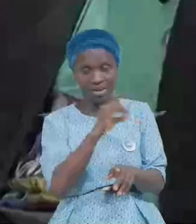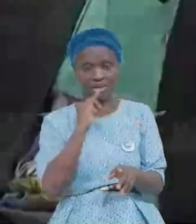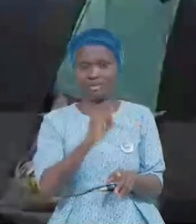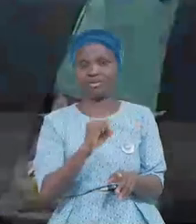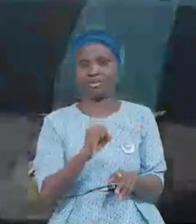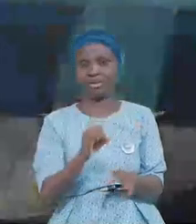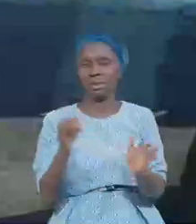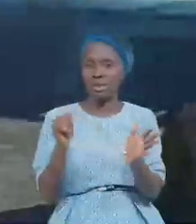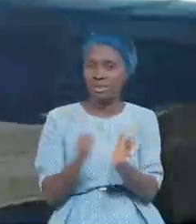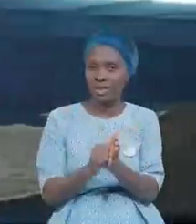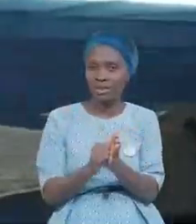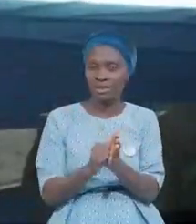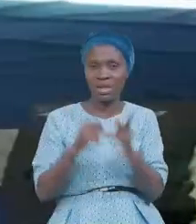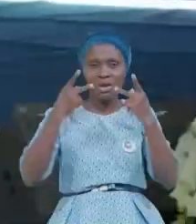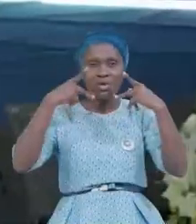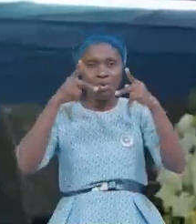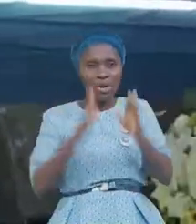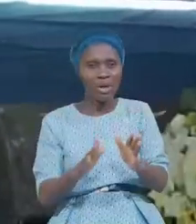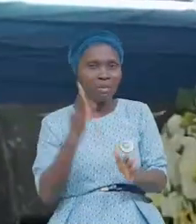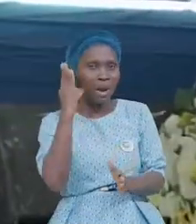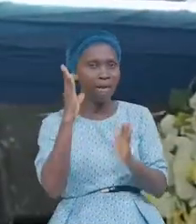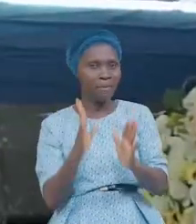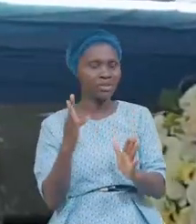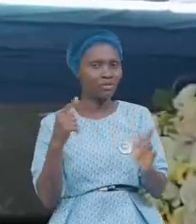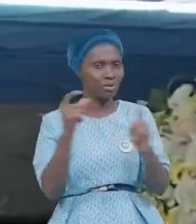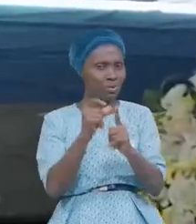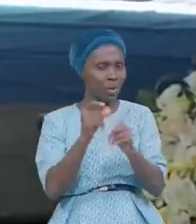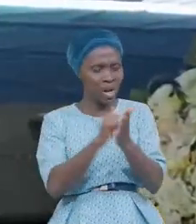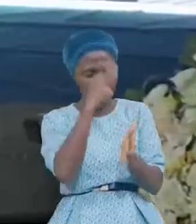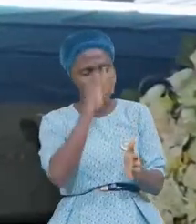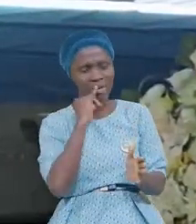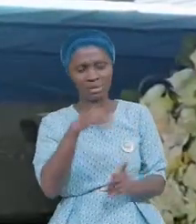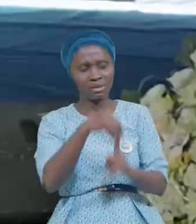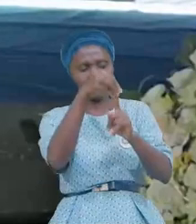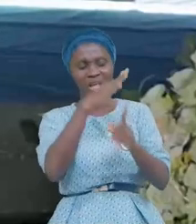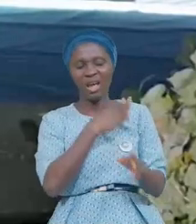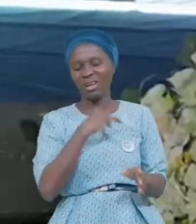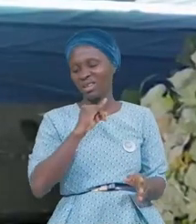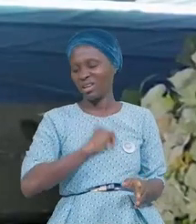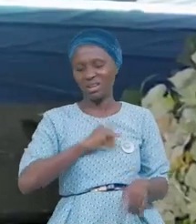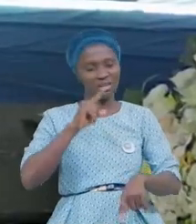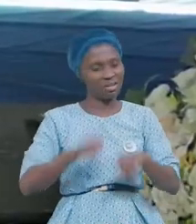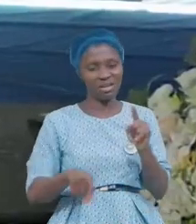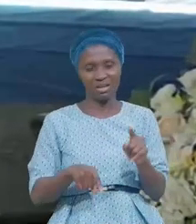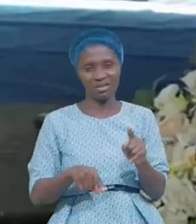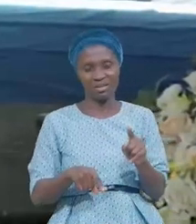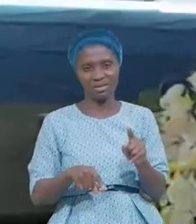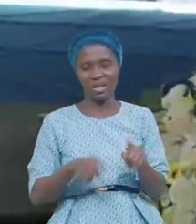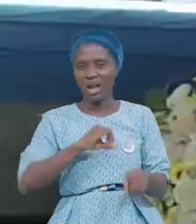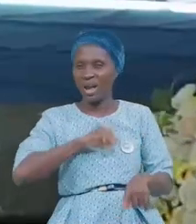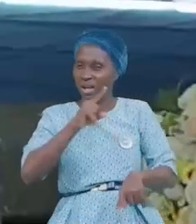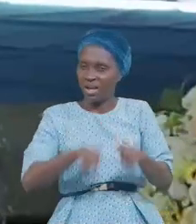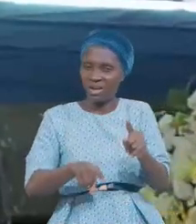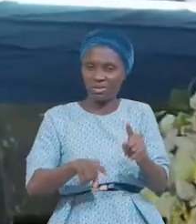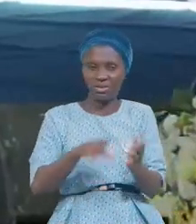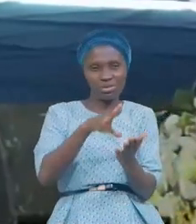Ce proclamateur de la parole, oh, il est particulier. Et je ne peux pas courir côte à côte avec